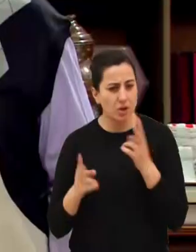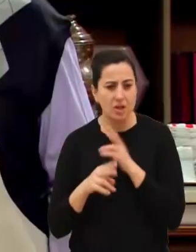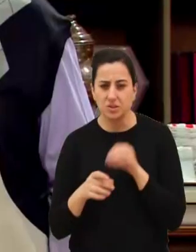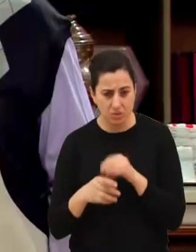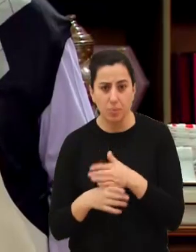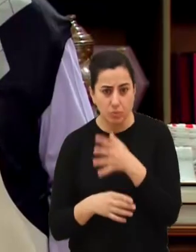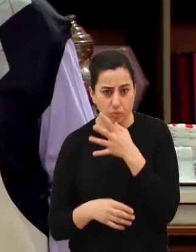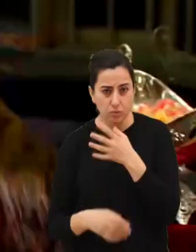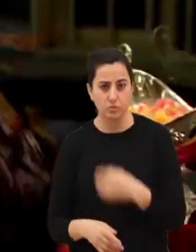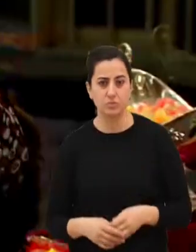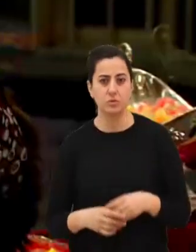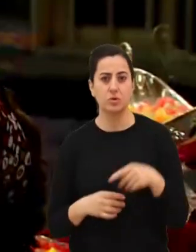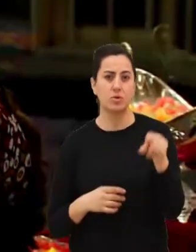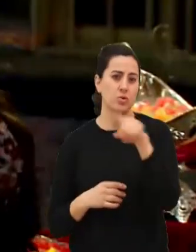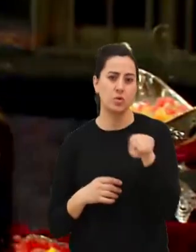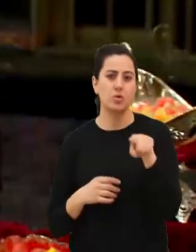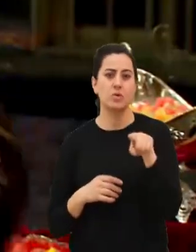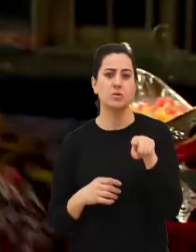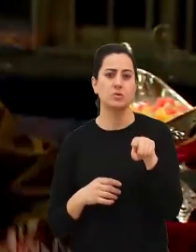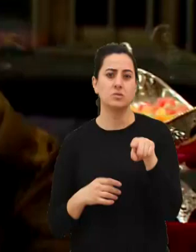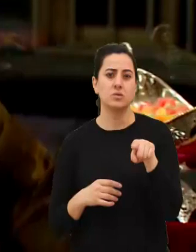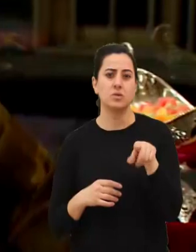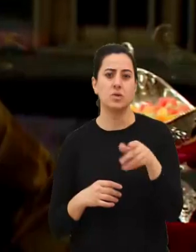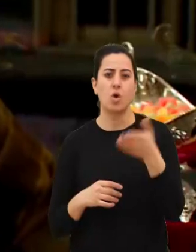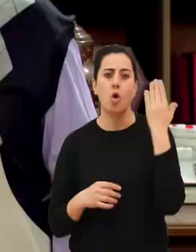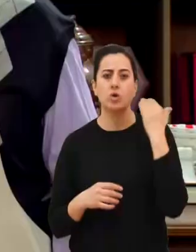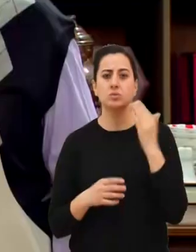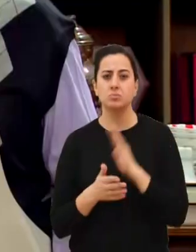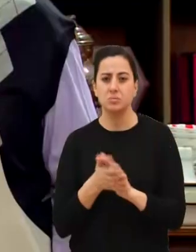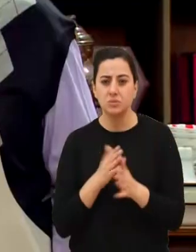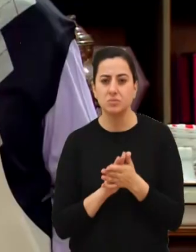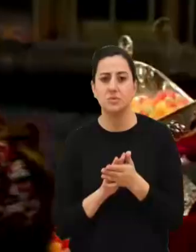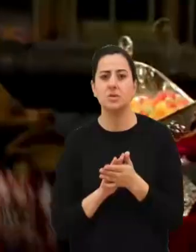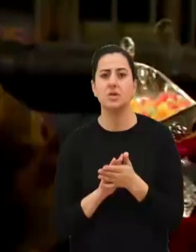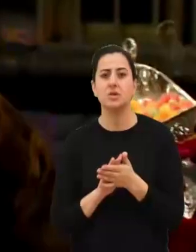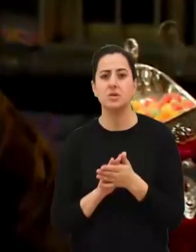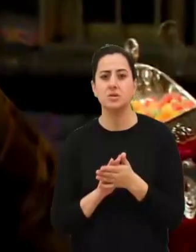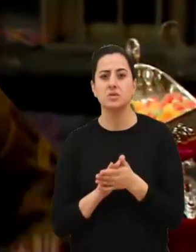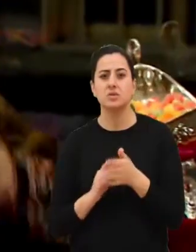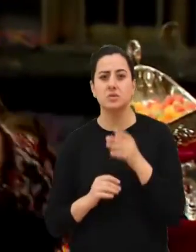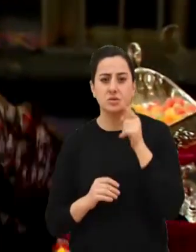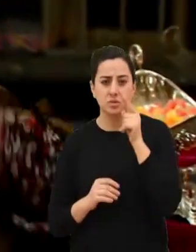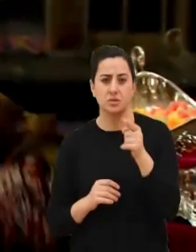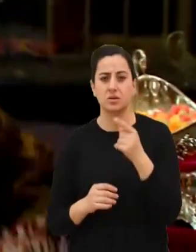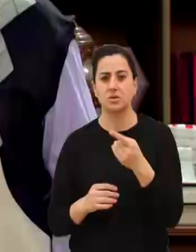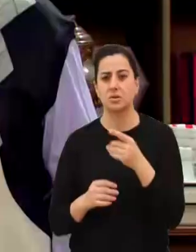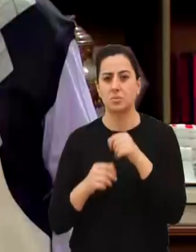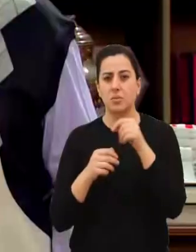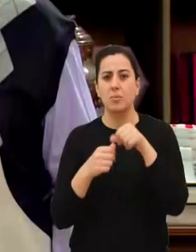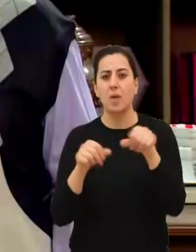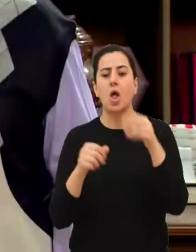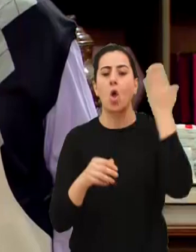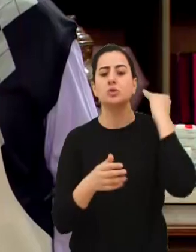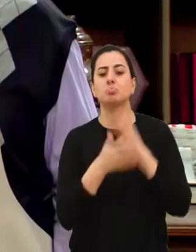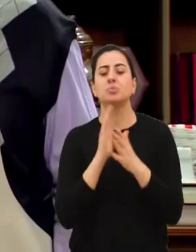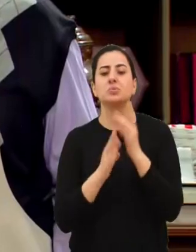güleymiş bana? O imiş daha peşin cüstermişler o ne? O dilimiz canlı yayın imiş banta.